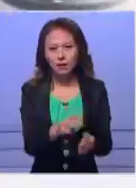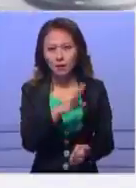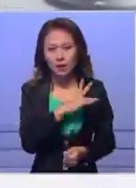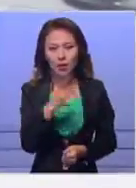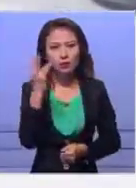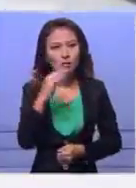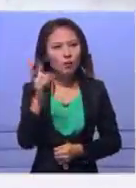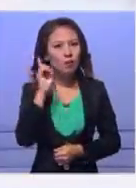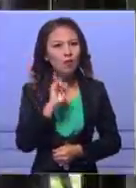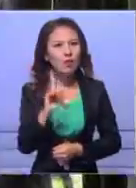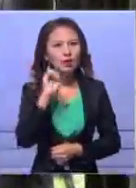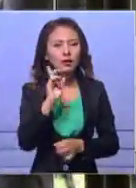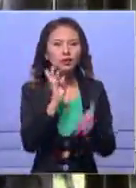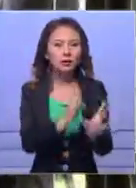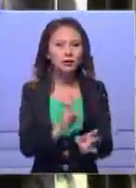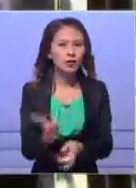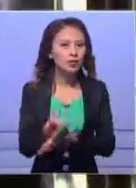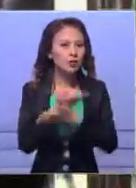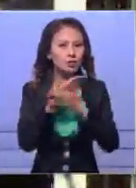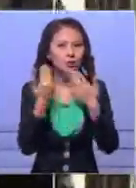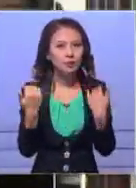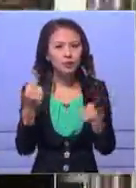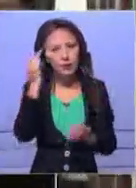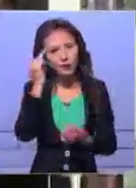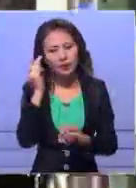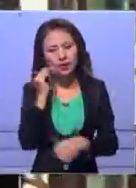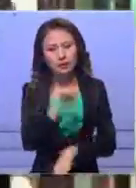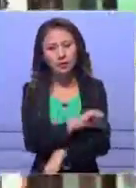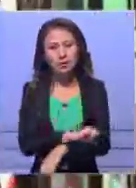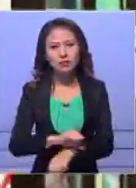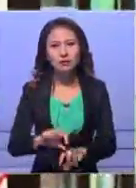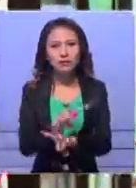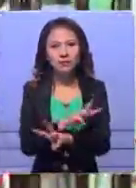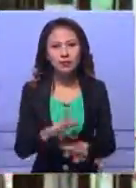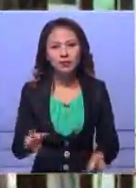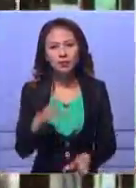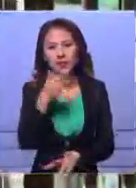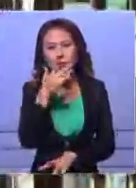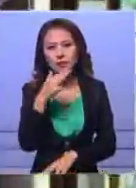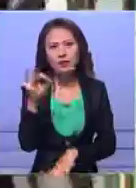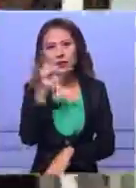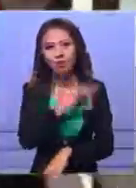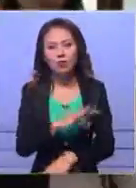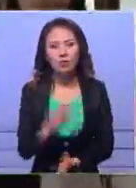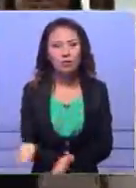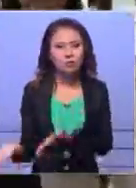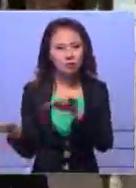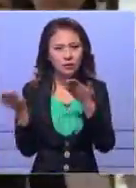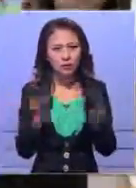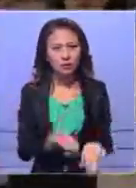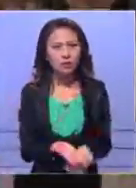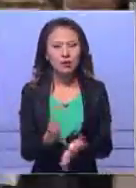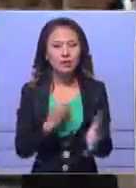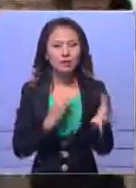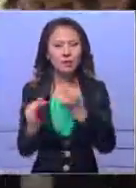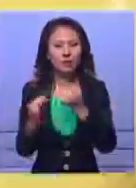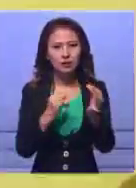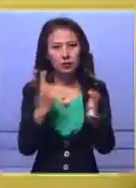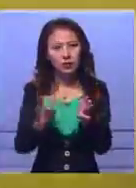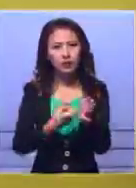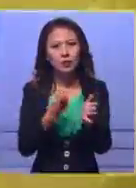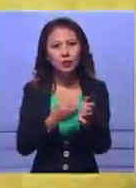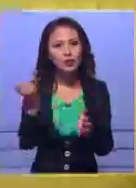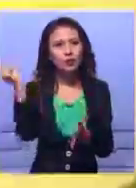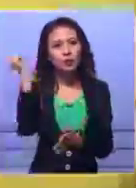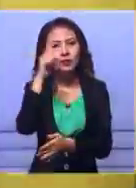болғанда апаттан ешкім зардап шеккен жоқ. Қытайдың сыртқы істер министрлігі Сеулды ұстамдылыққа шақырып, оқиғаны тексеріп жатқанын мәлімдеген.